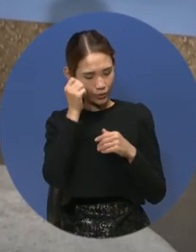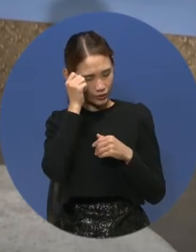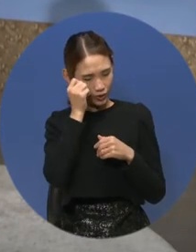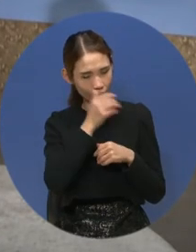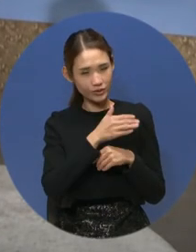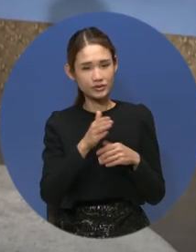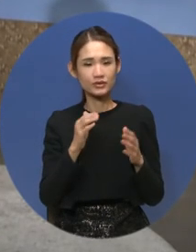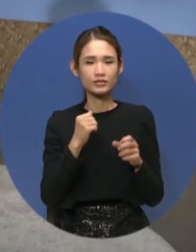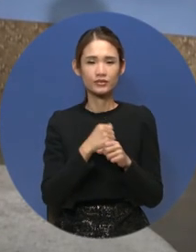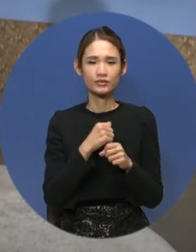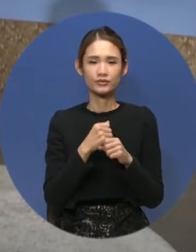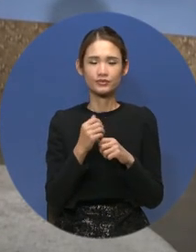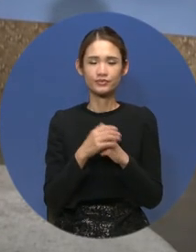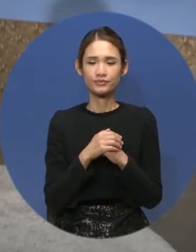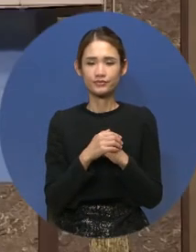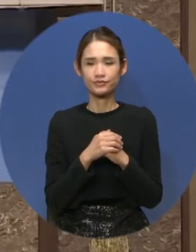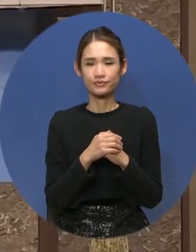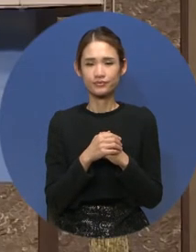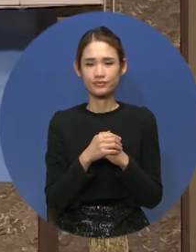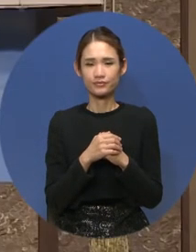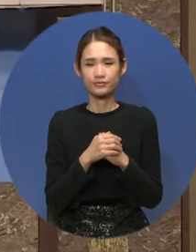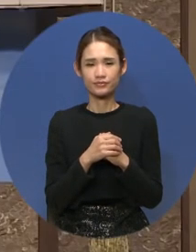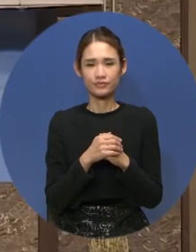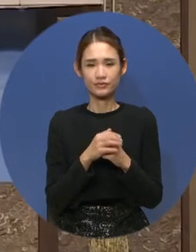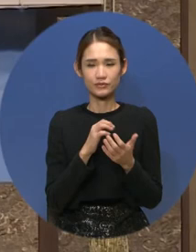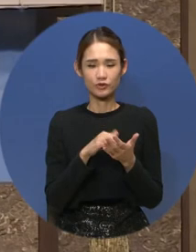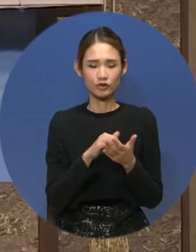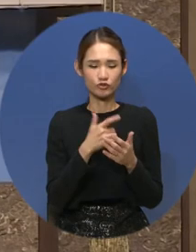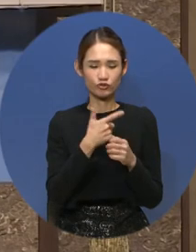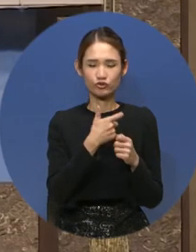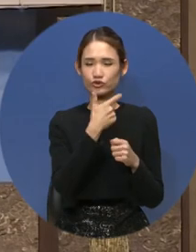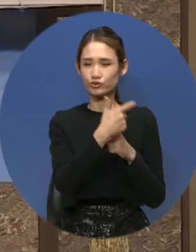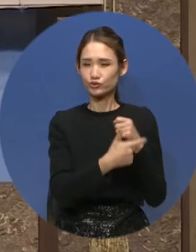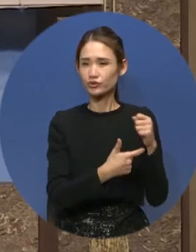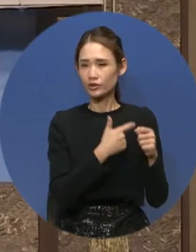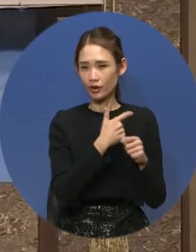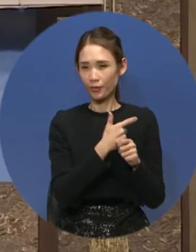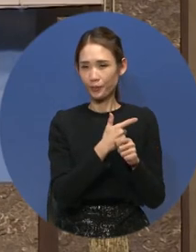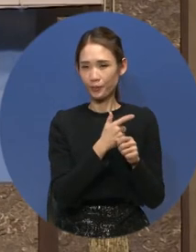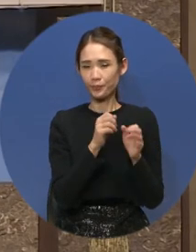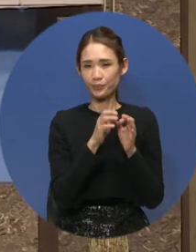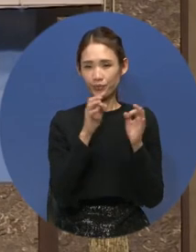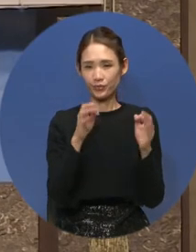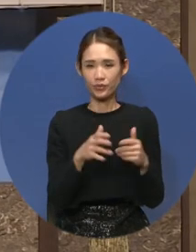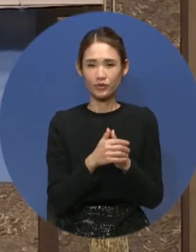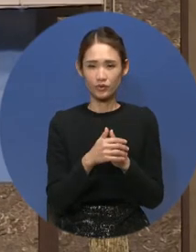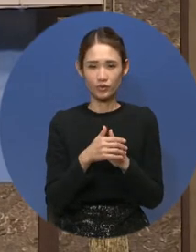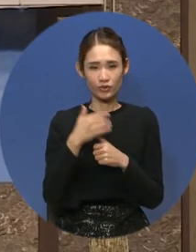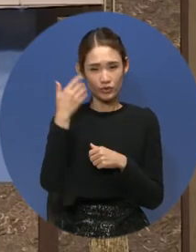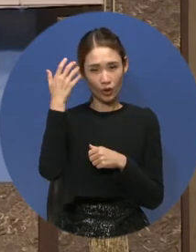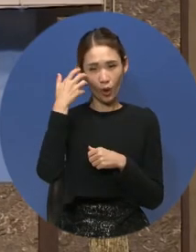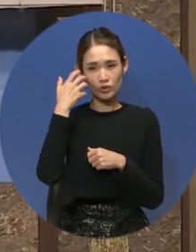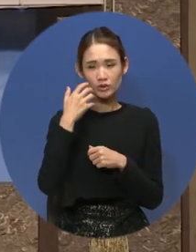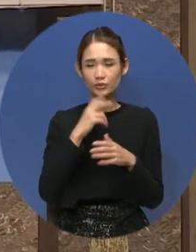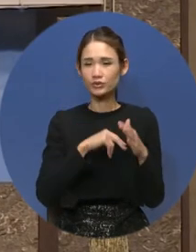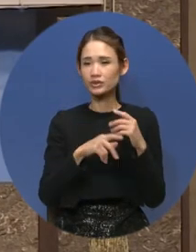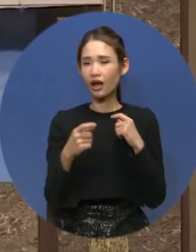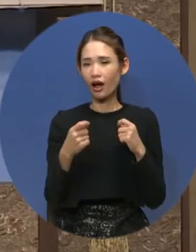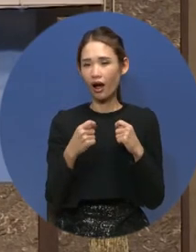정비입니다. 영등포 역 앞 노점상은 60여 년 동안 영등포 역 앞에